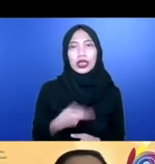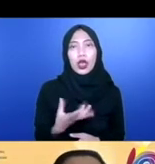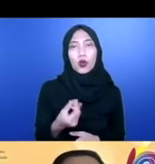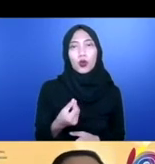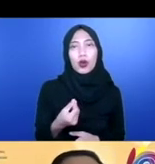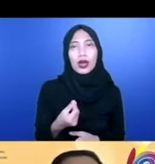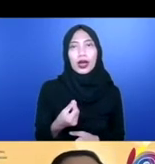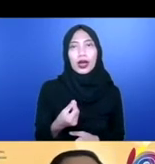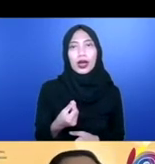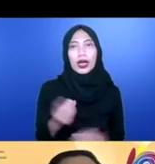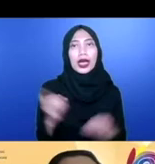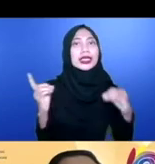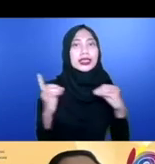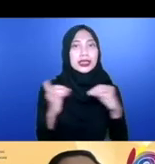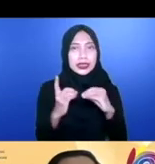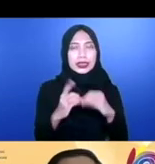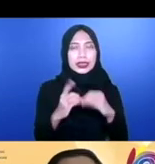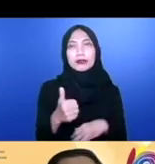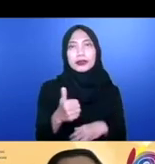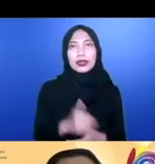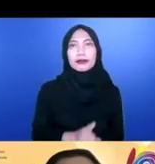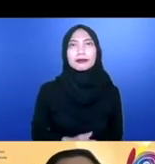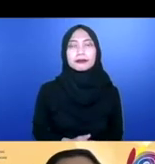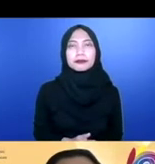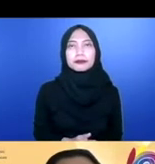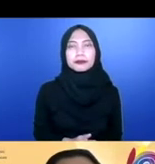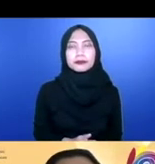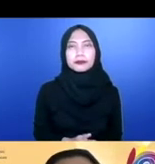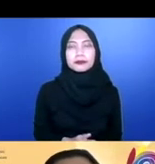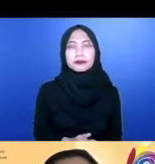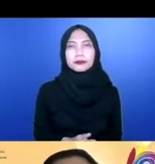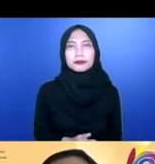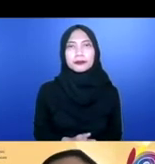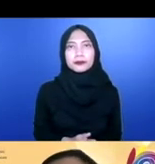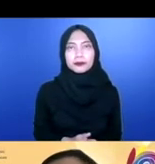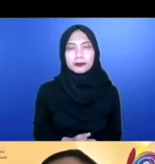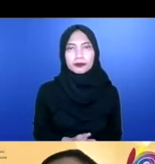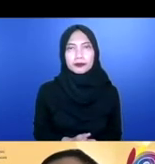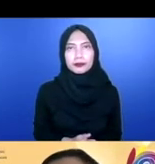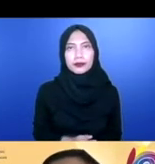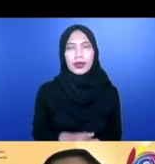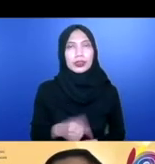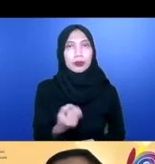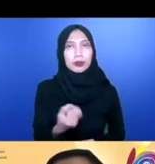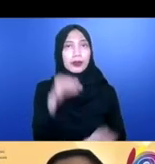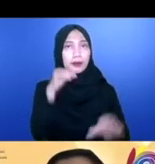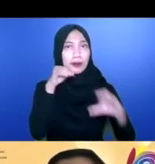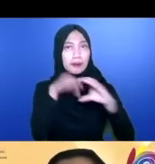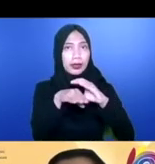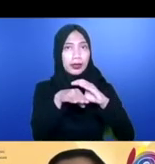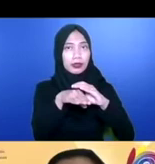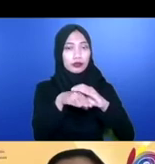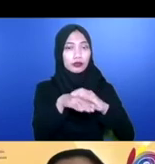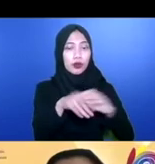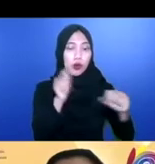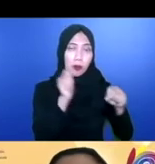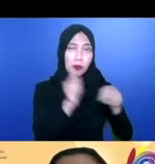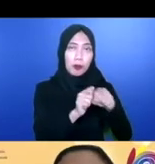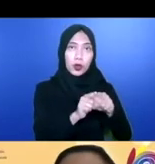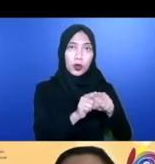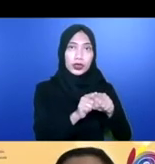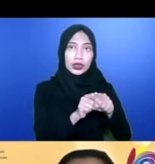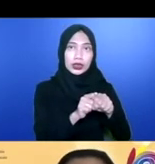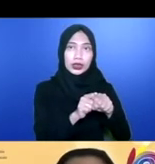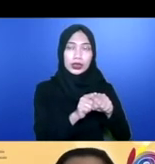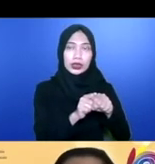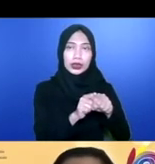Di samping itu juga ada beberapa bank yang sudah membuat di website, di banking